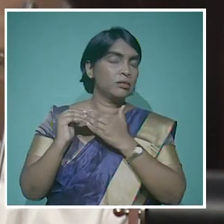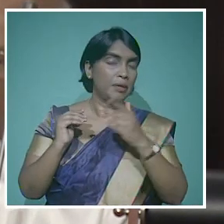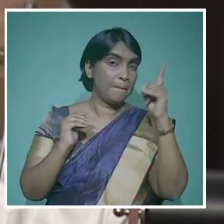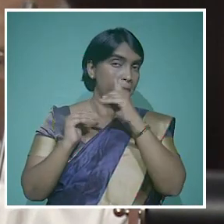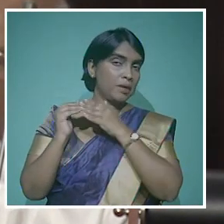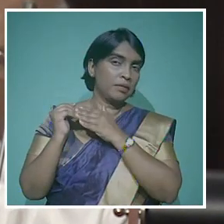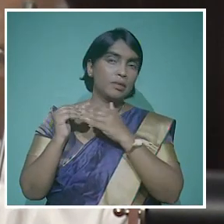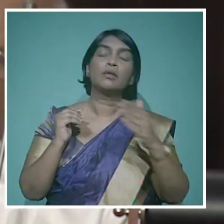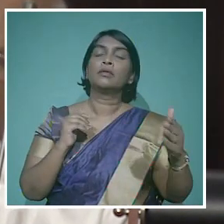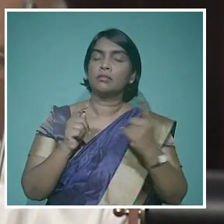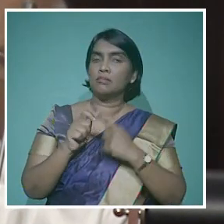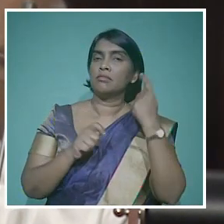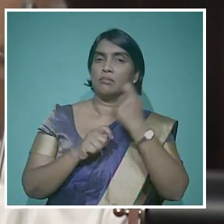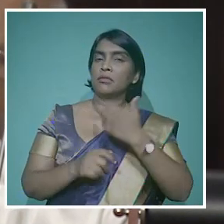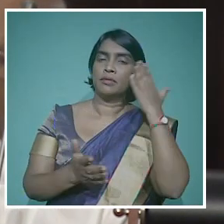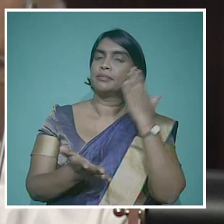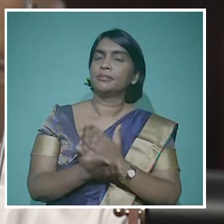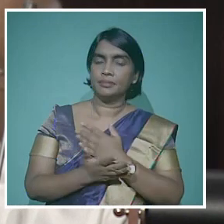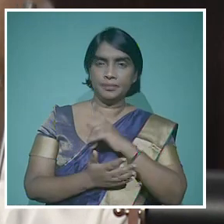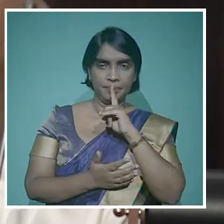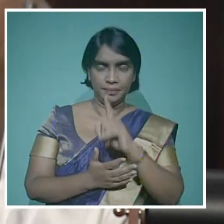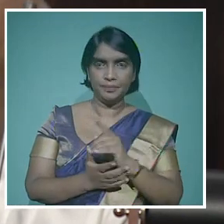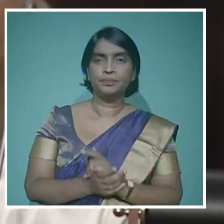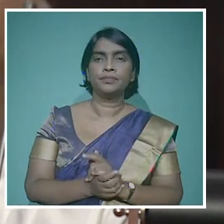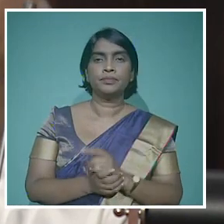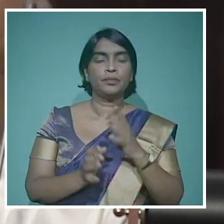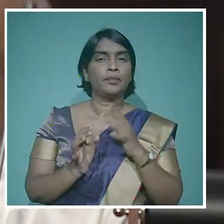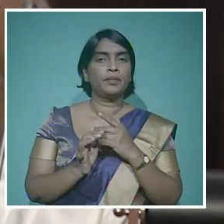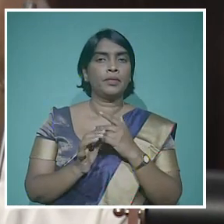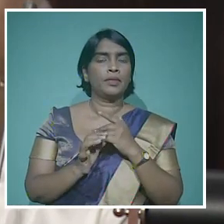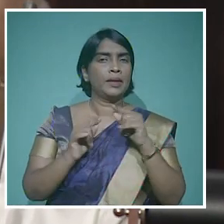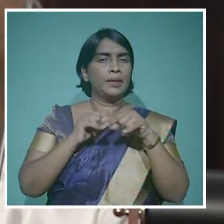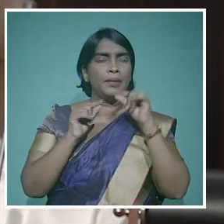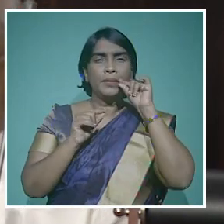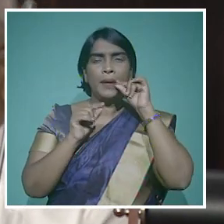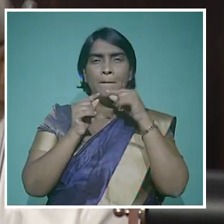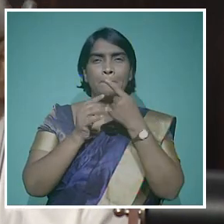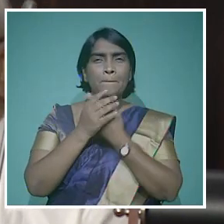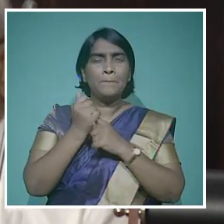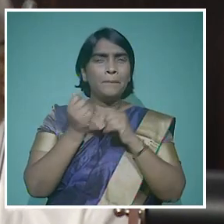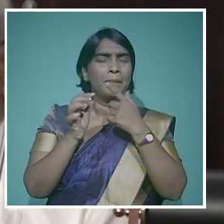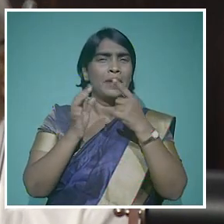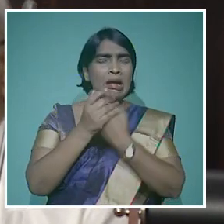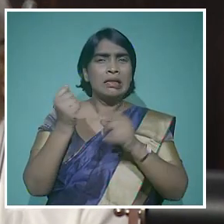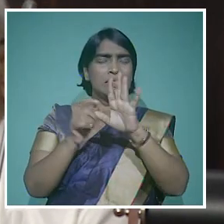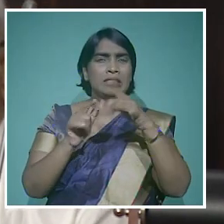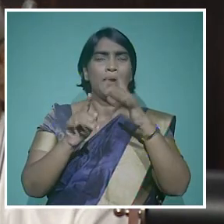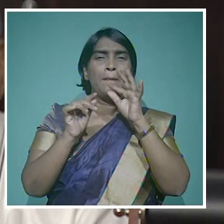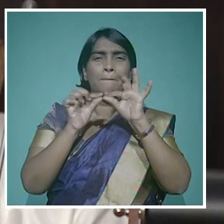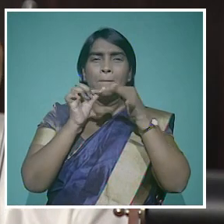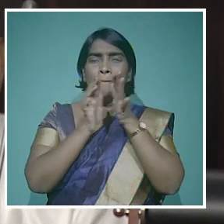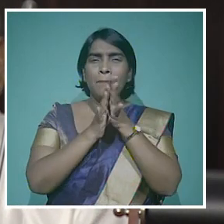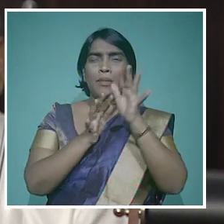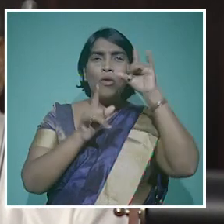දින සිට එම ගෙවීම අත්විඳීමට මා යෝජනා කරනවා. බීඩි මතවත්ද බීඩි කර්මාන්ත විධිමත් කිරීම බීඩි